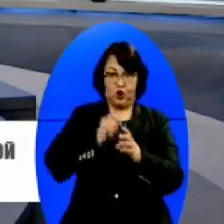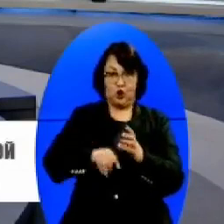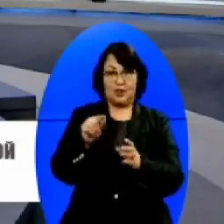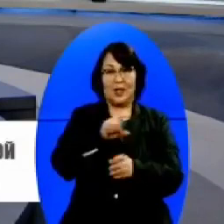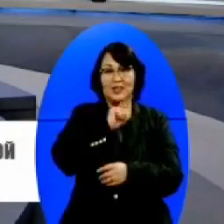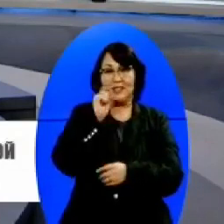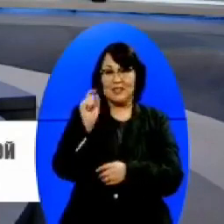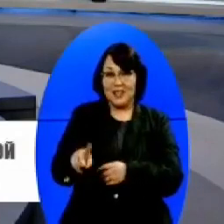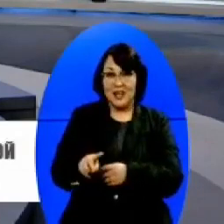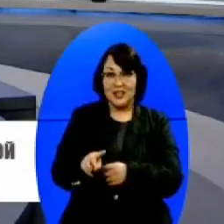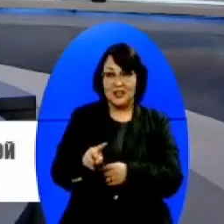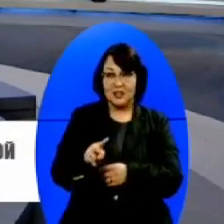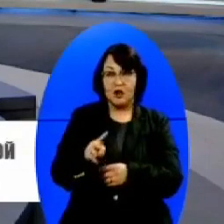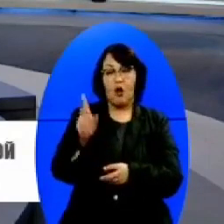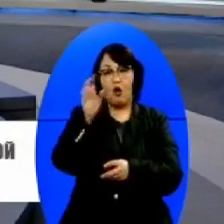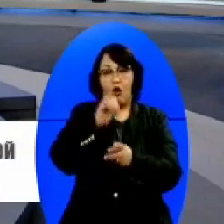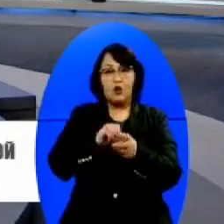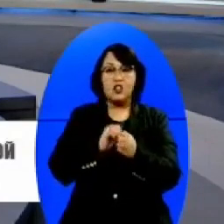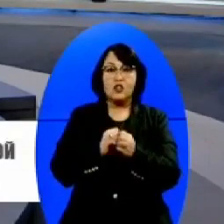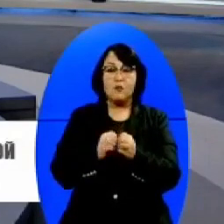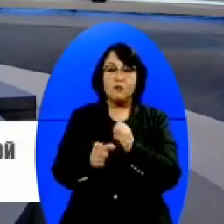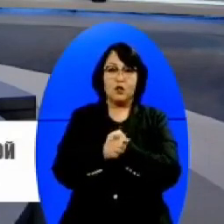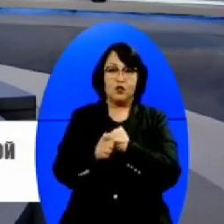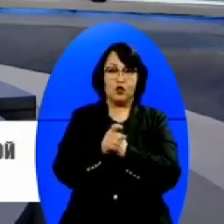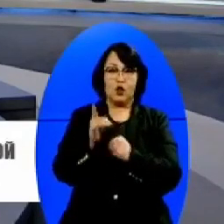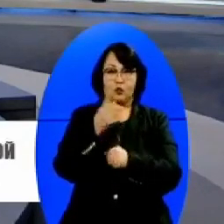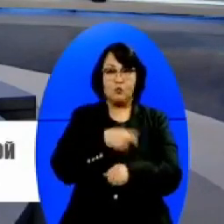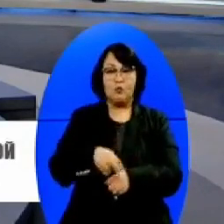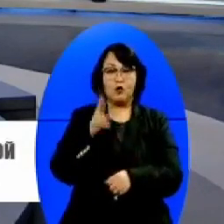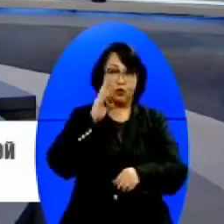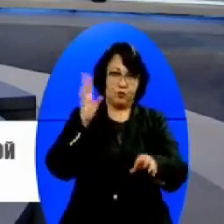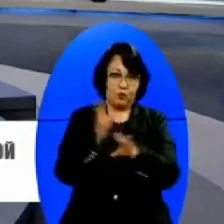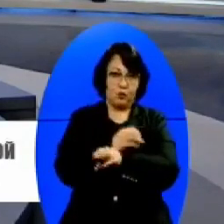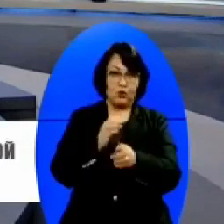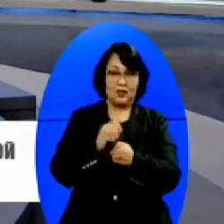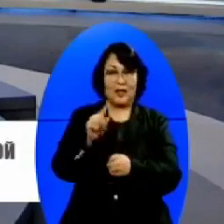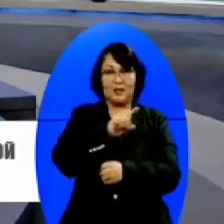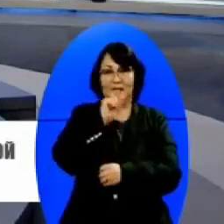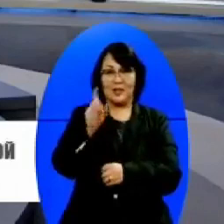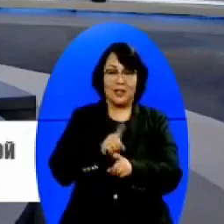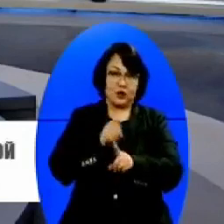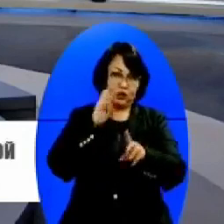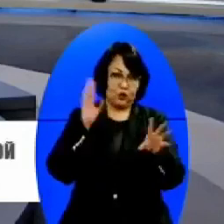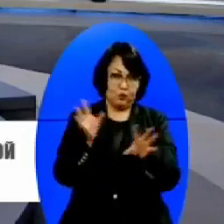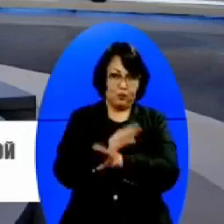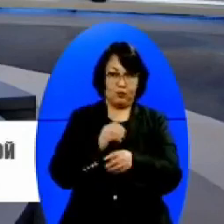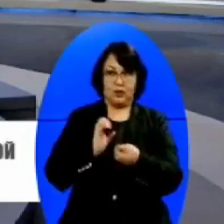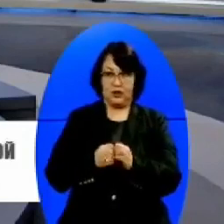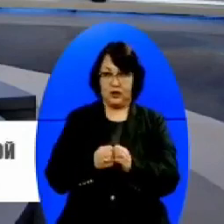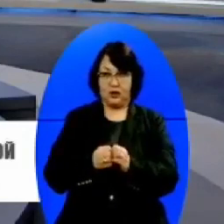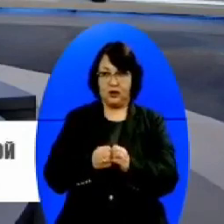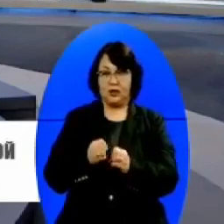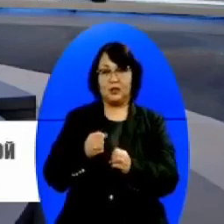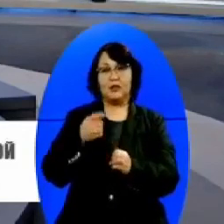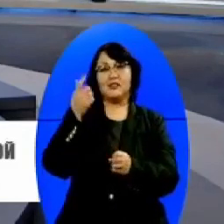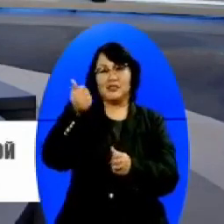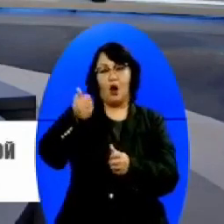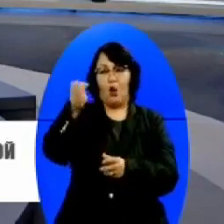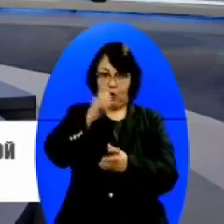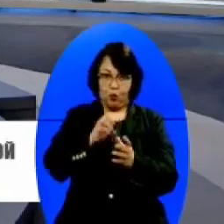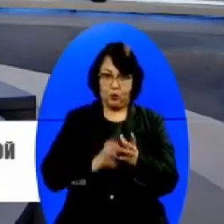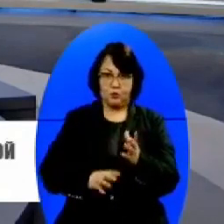зээлийн оролцогчд нь өөрсдөө мэрэгжлийн холбоотой байгууллаад тэргүүрээ зах зээлээ зохицуулдаг ийм зохицуулалтыг тусгаж өгсөн юм байна. Одоо